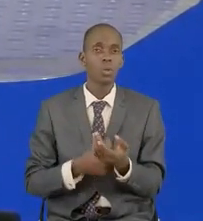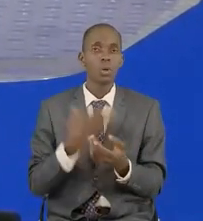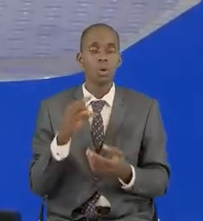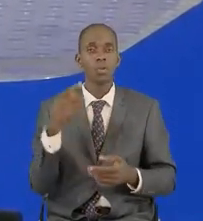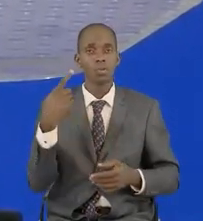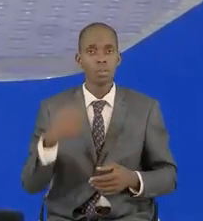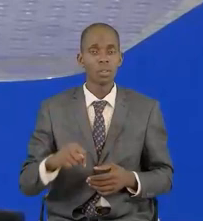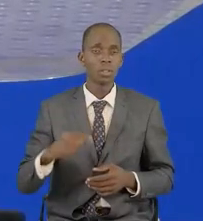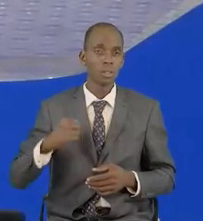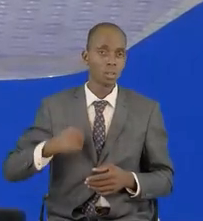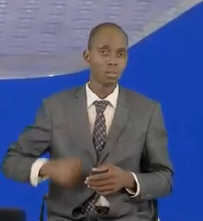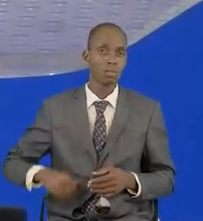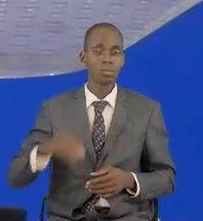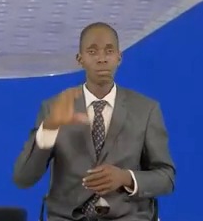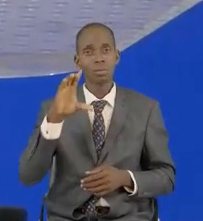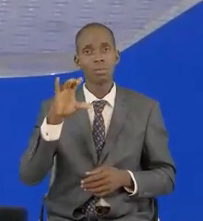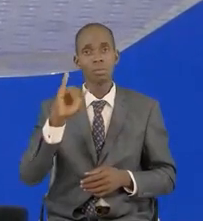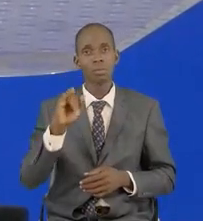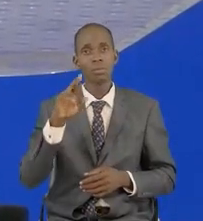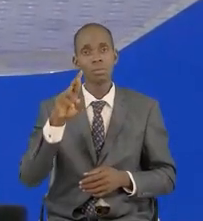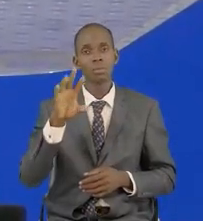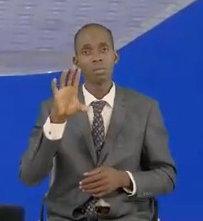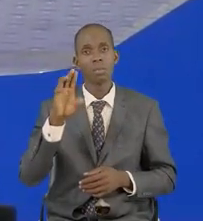pour les circoncis